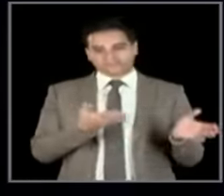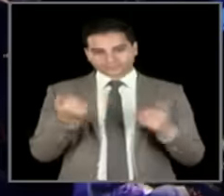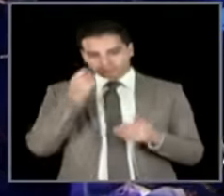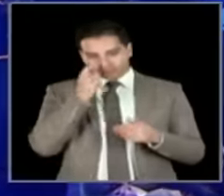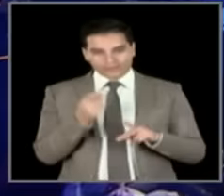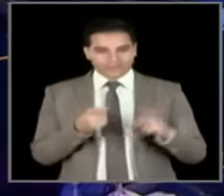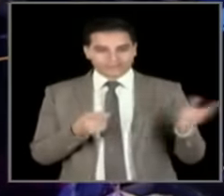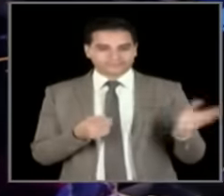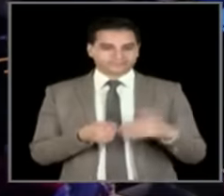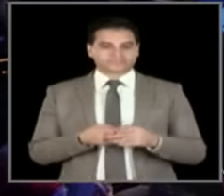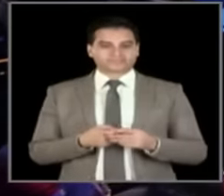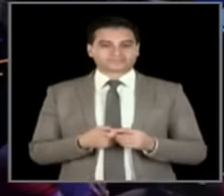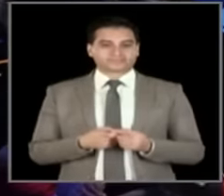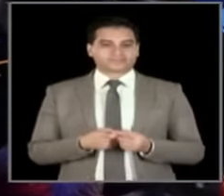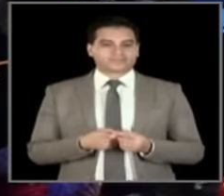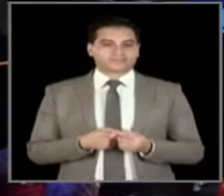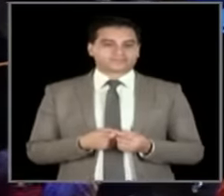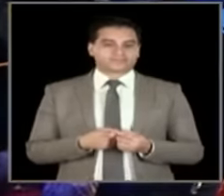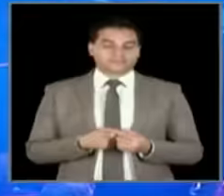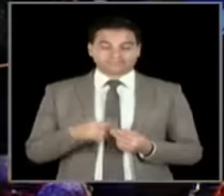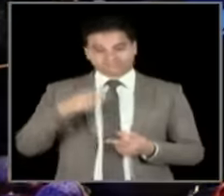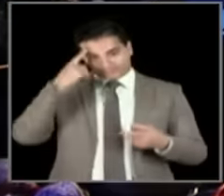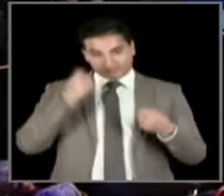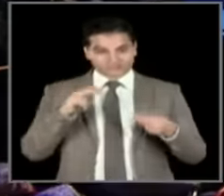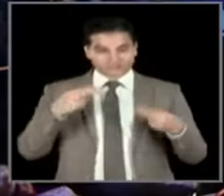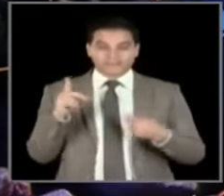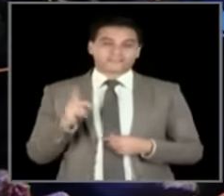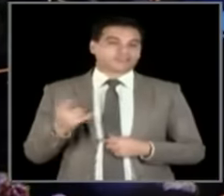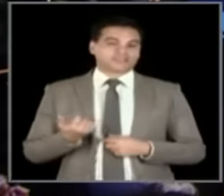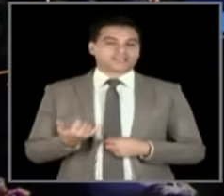لينا. شفت تحت الضغط بالسهلة.